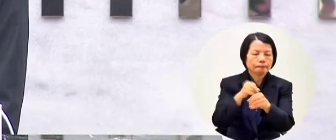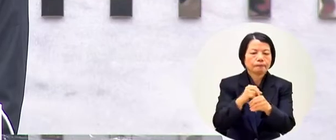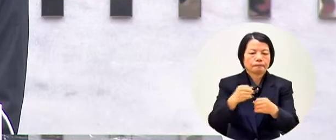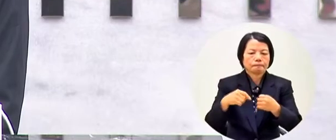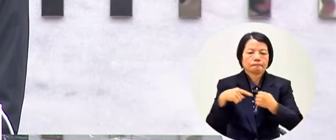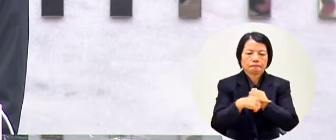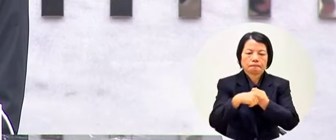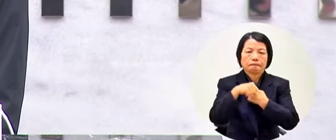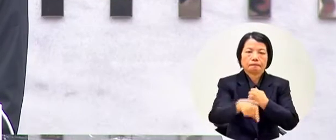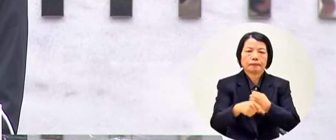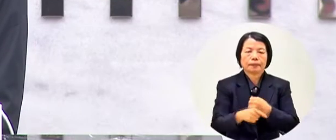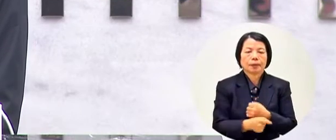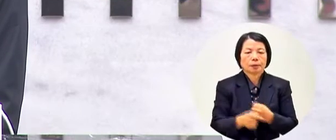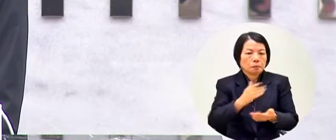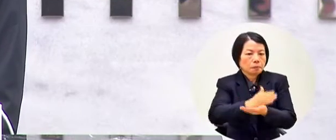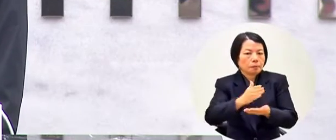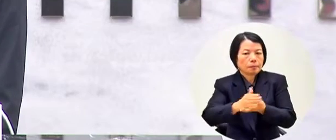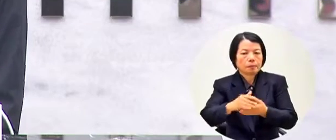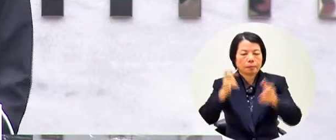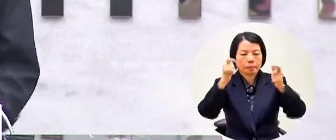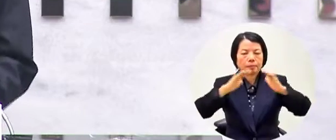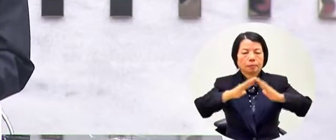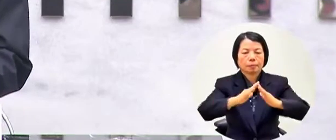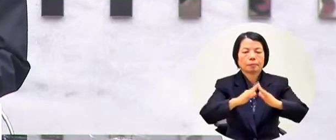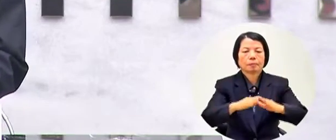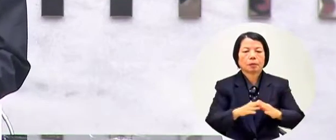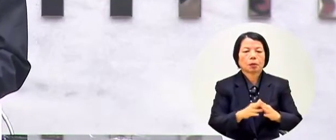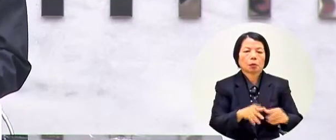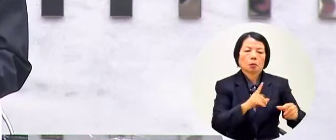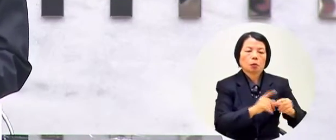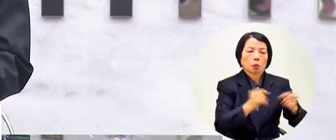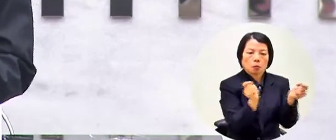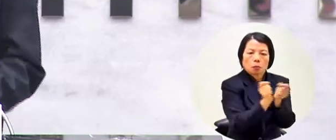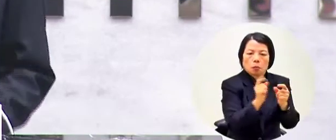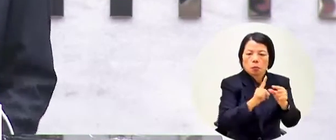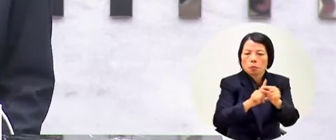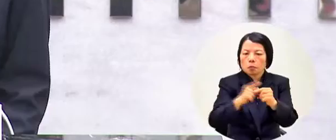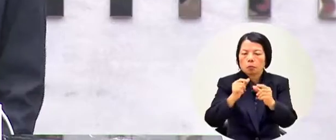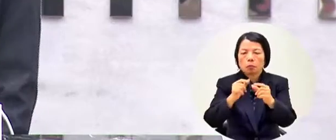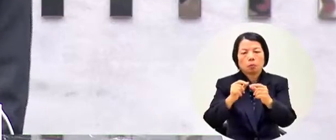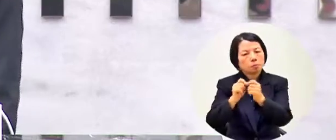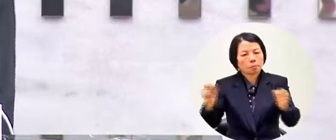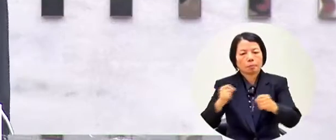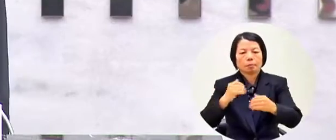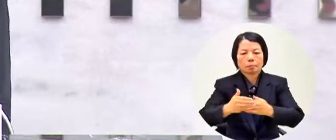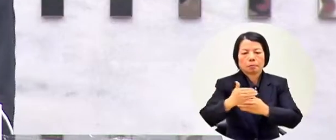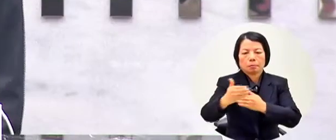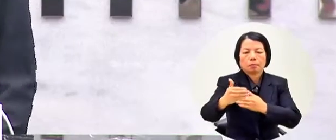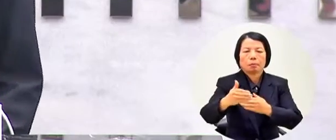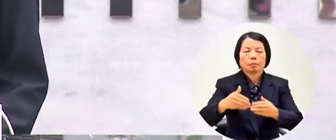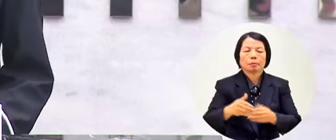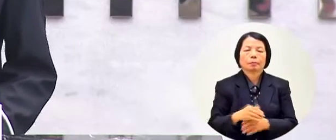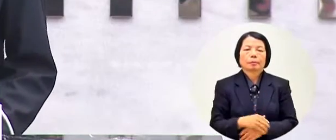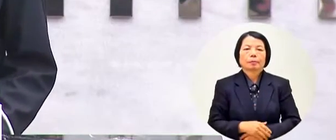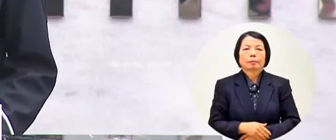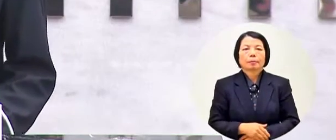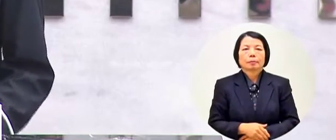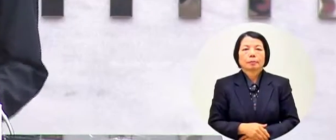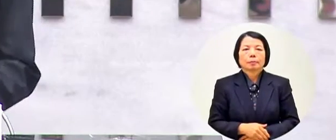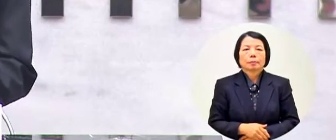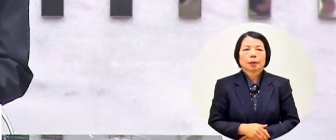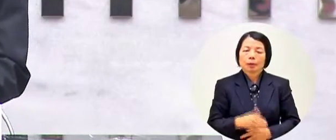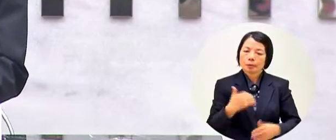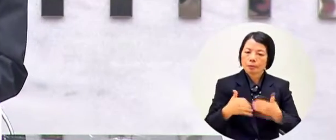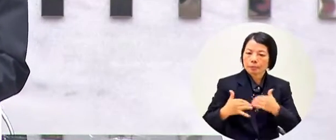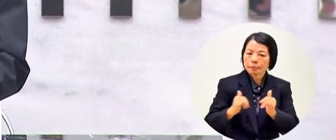出本市解决水患所需要的短、中、长期的策略。至于乐活社会，首